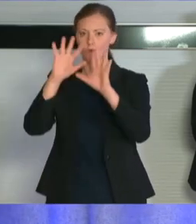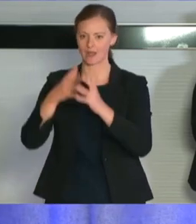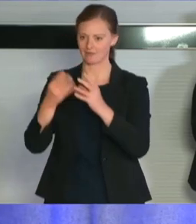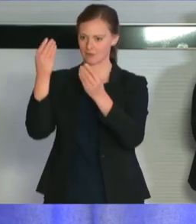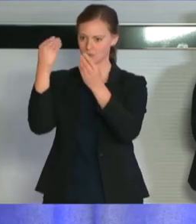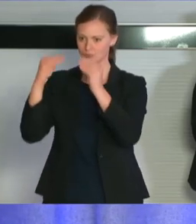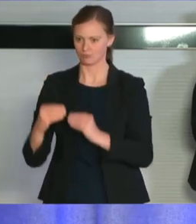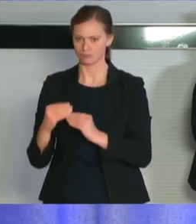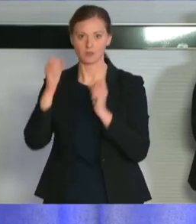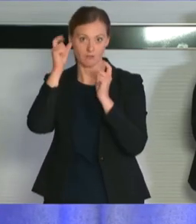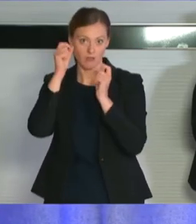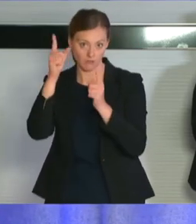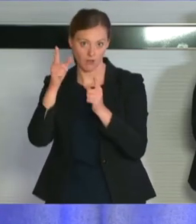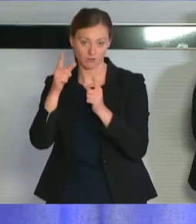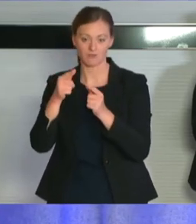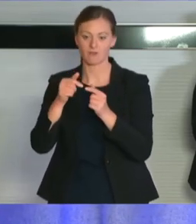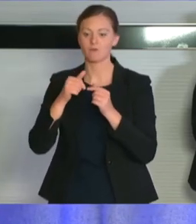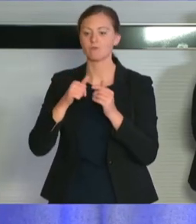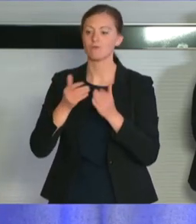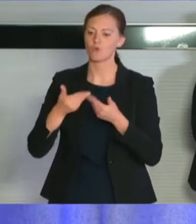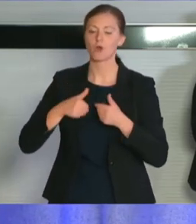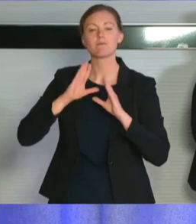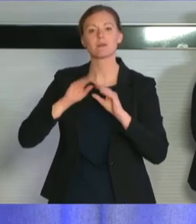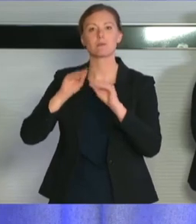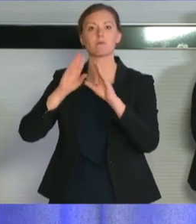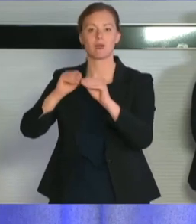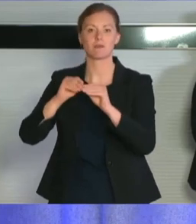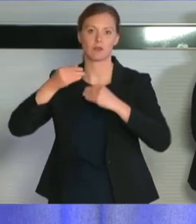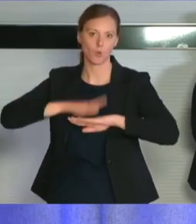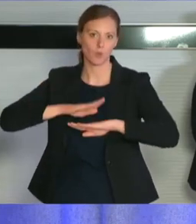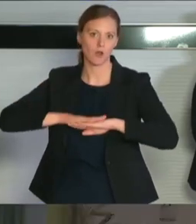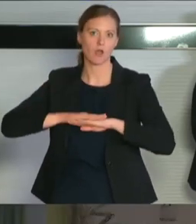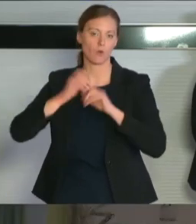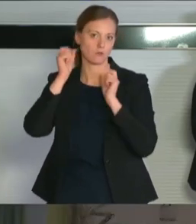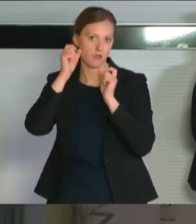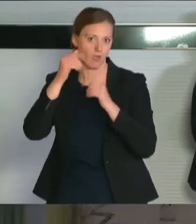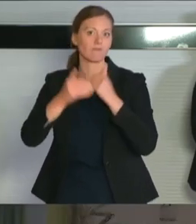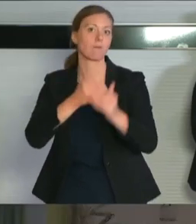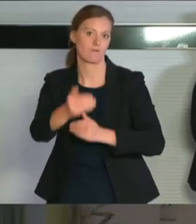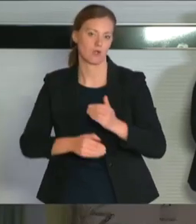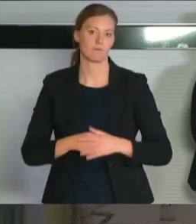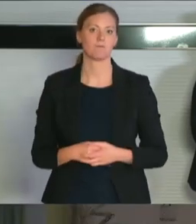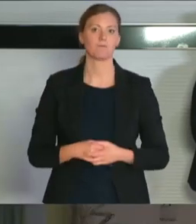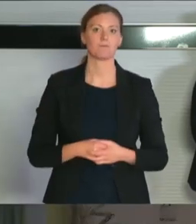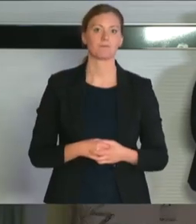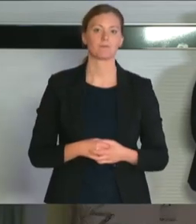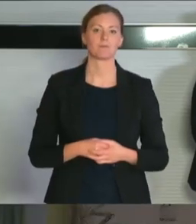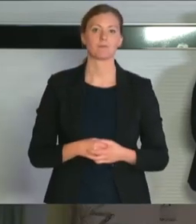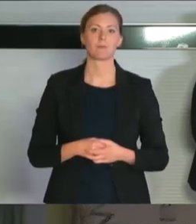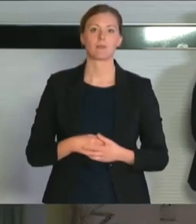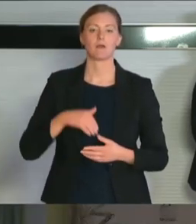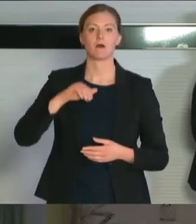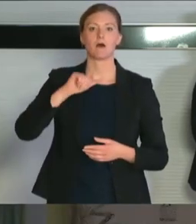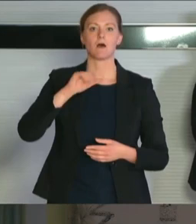bedre data og bedre kunnskapsgrunnlag for dette, for å kunne si noe om dette fremover. Mens NTB gjør seg klar, så skal vi ta et spørsmål fra